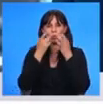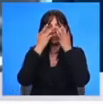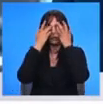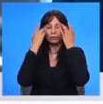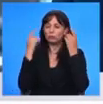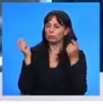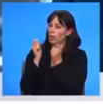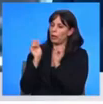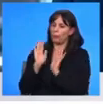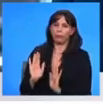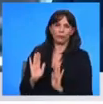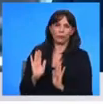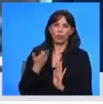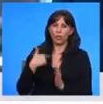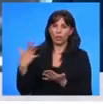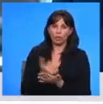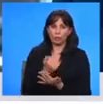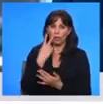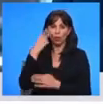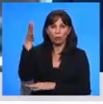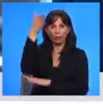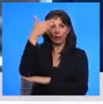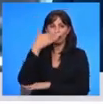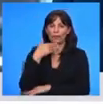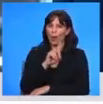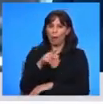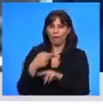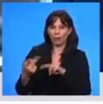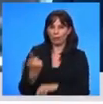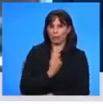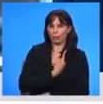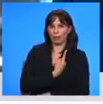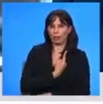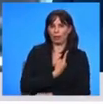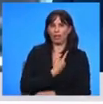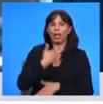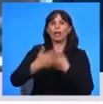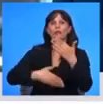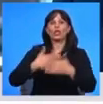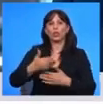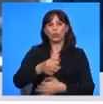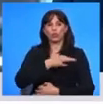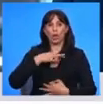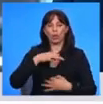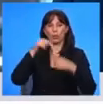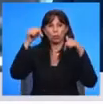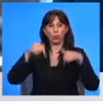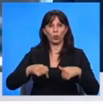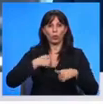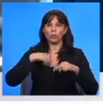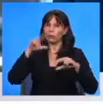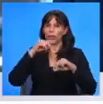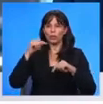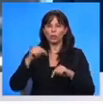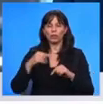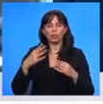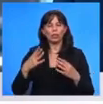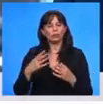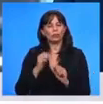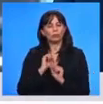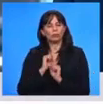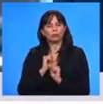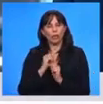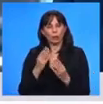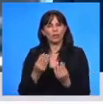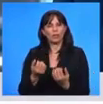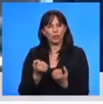מצליחה לראות את מדינת ישראל, ולא רק את עצמי, את ההמשכיות שלנו פה. אני מדברת על זה המון, זה מאוד מחזק אותי גם.